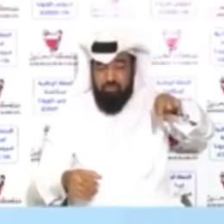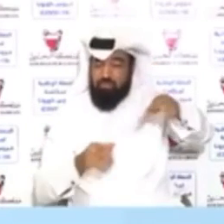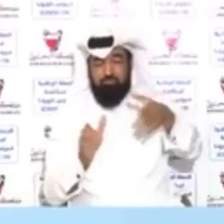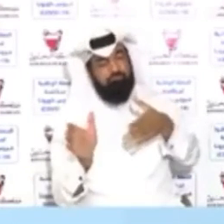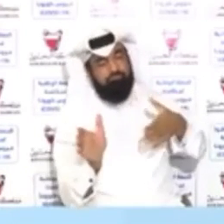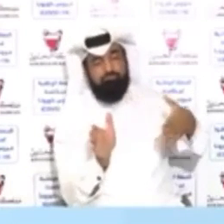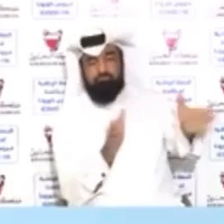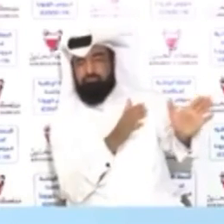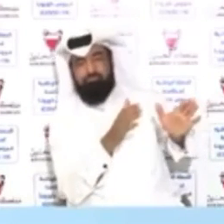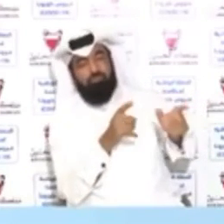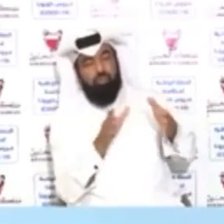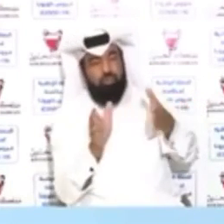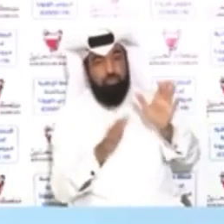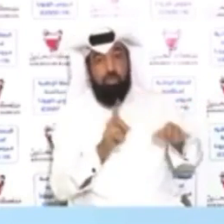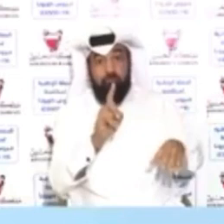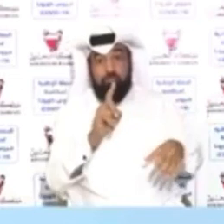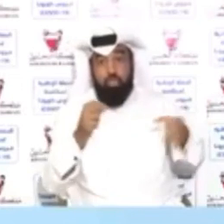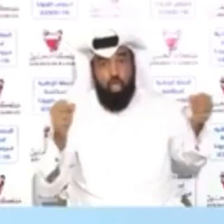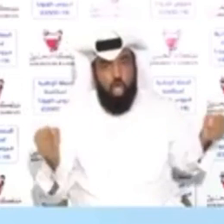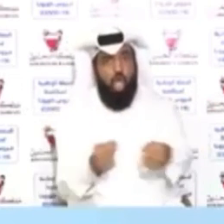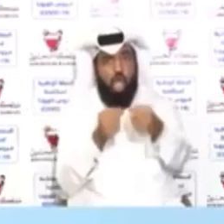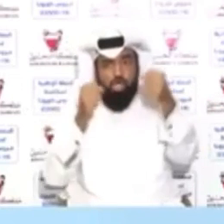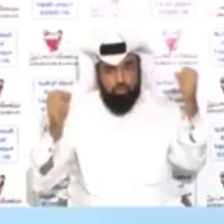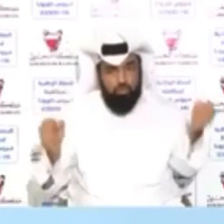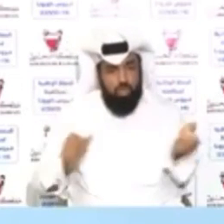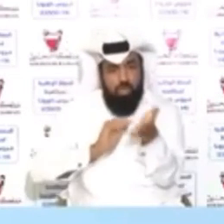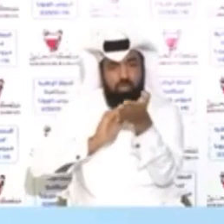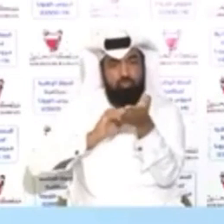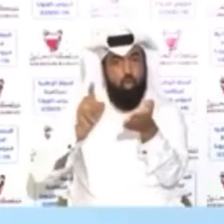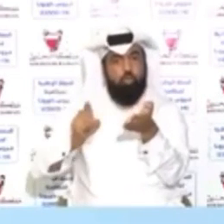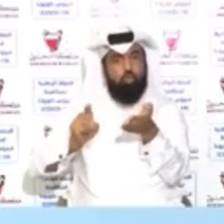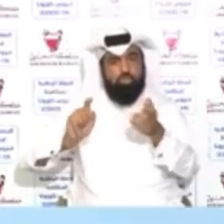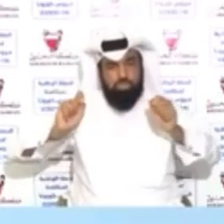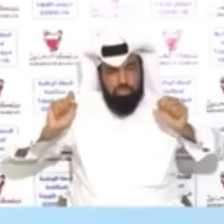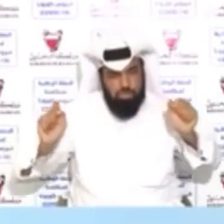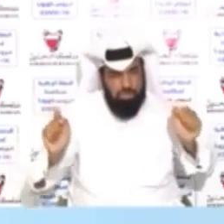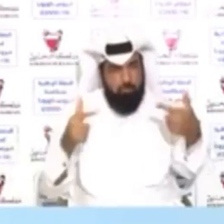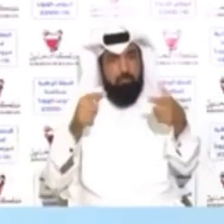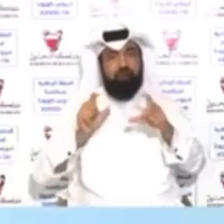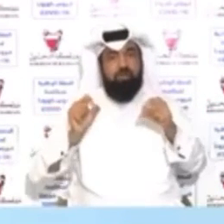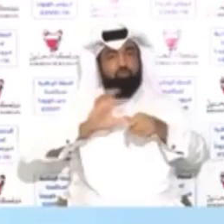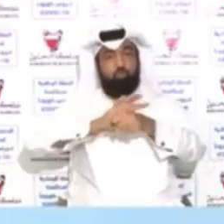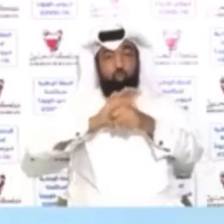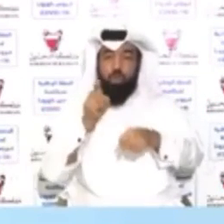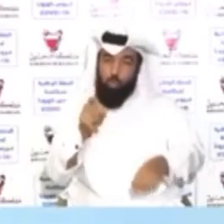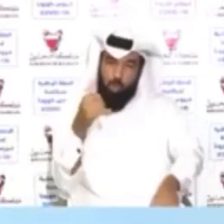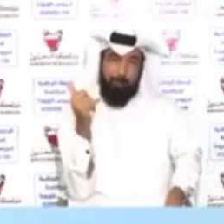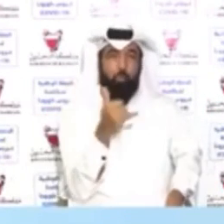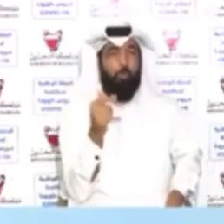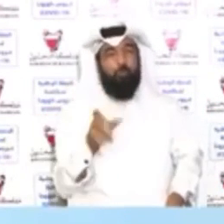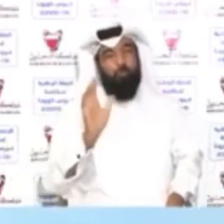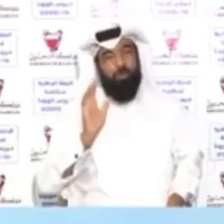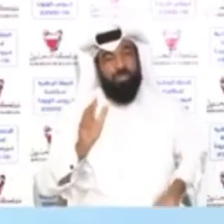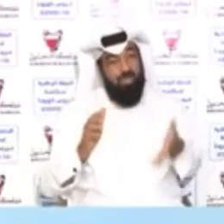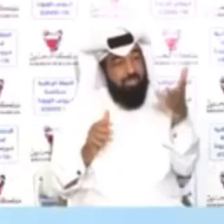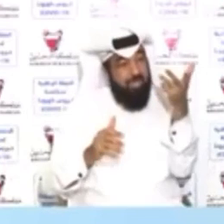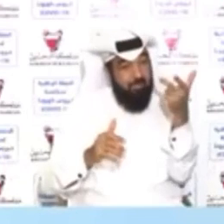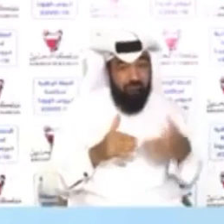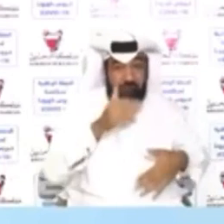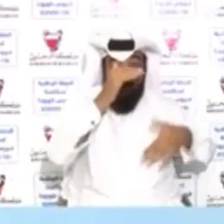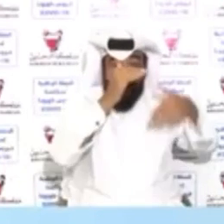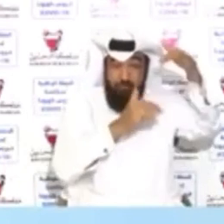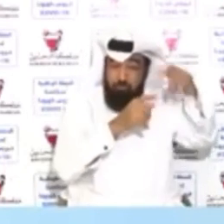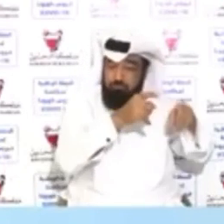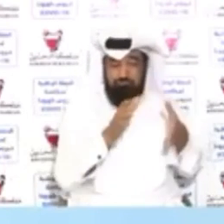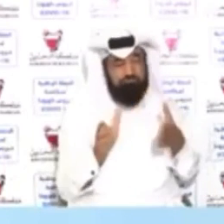من تعطيك لا، لكن قدرة هذا البلد عامة لتحمل هذه الأرقام مهمة جدا، مثل ما خبرنا الطاقة الاستيعابية، استمرارية الحياة